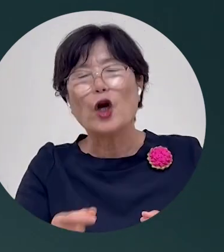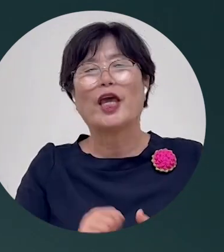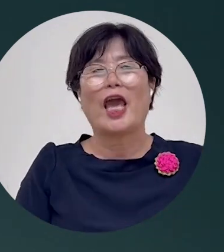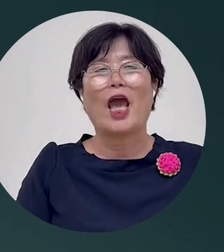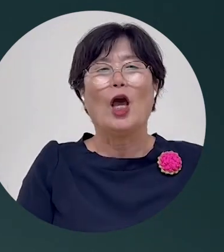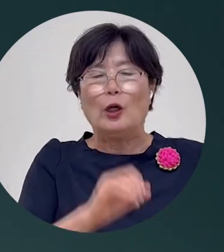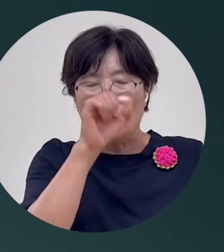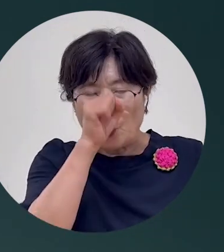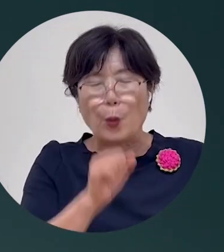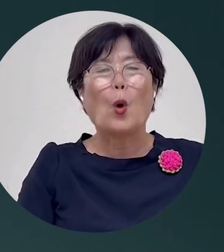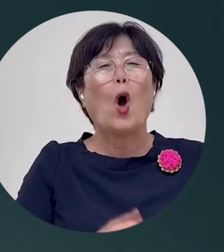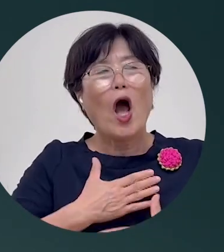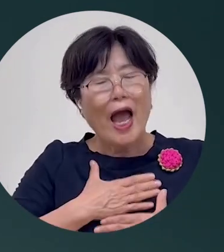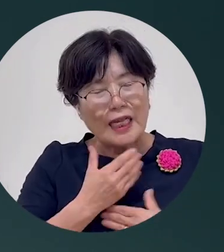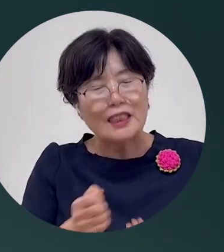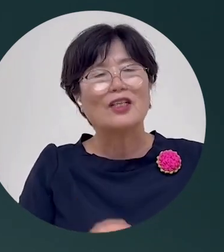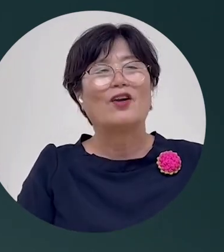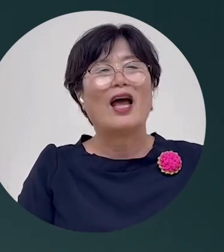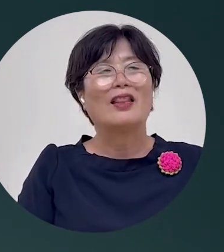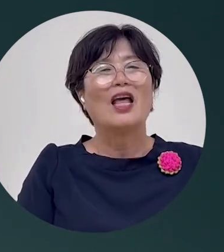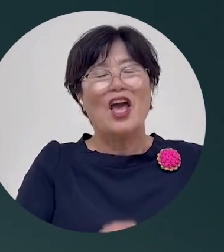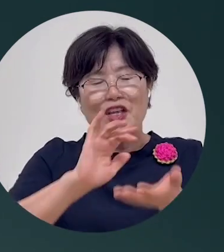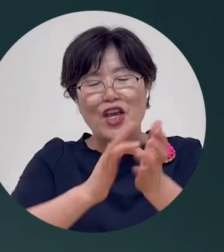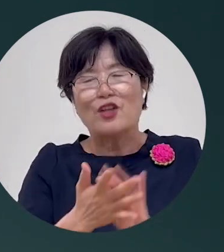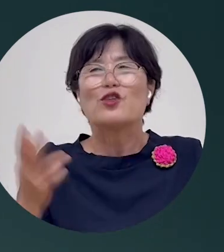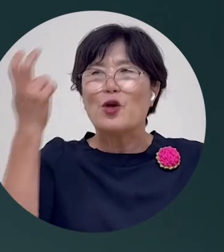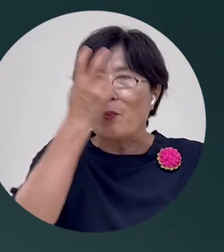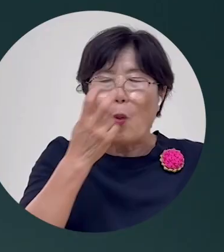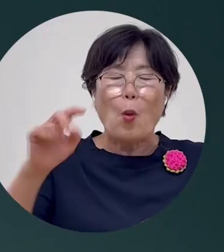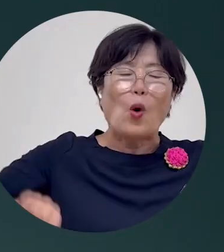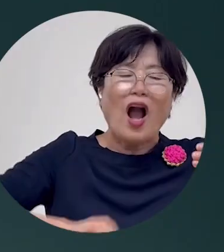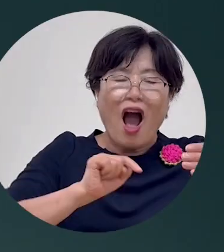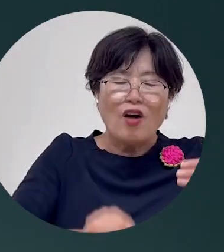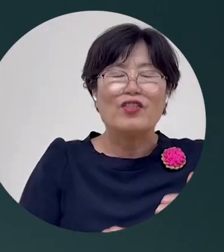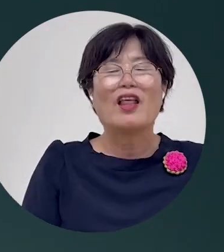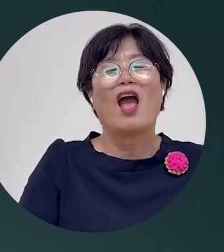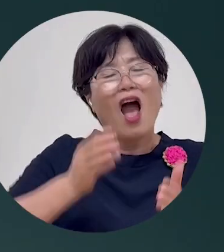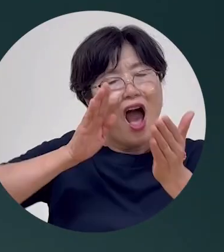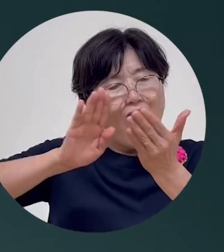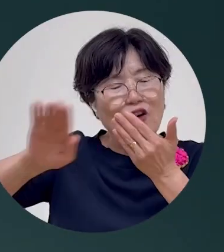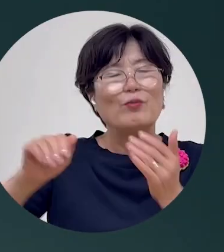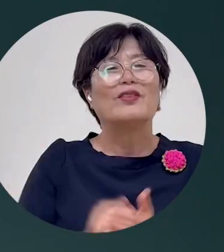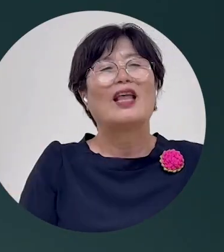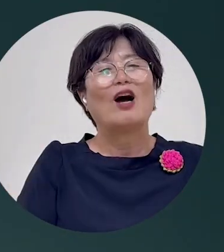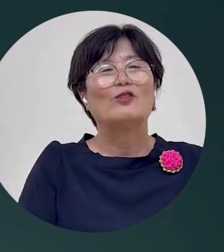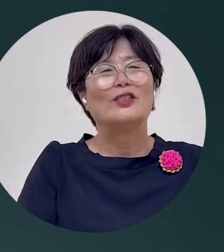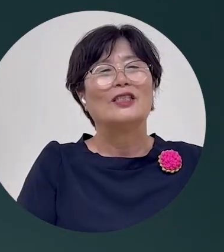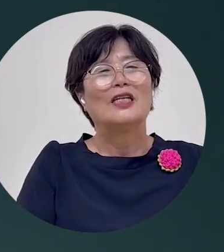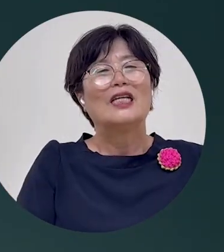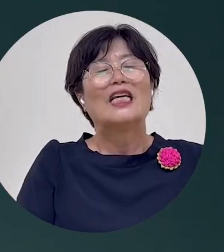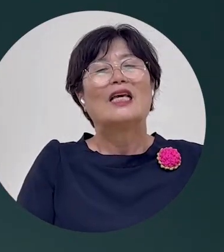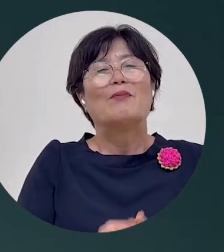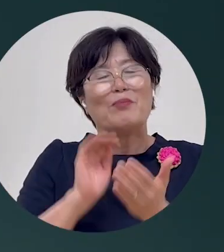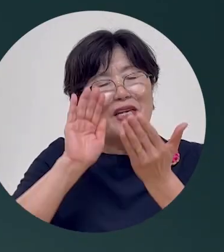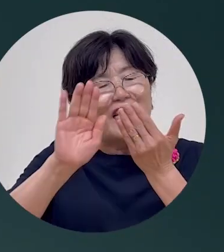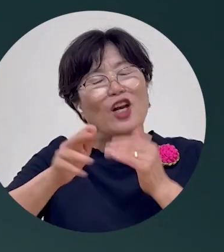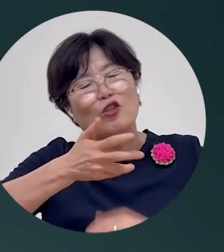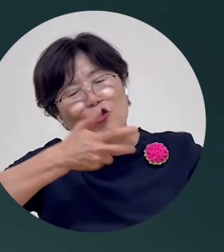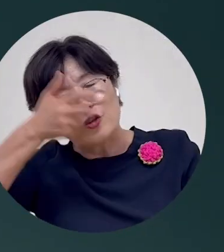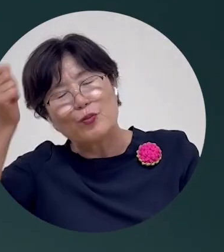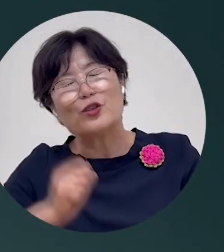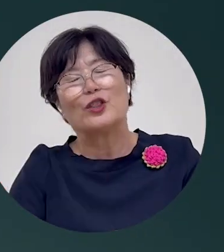보호 안에서 성도는 아름다운 미래를 꿈꾸는 소망의 인생을 살게 됩니다.